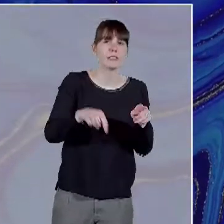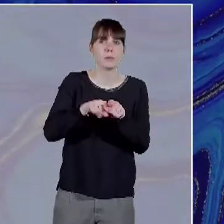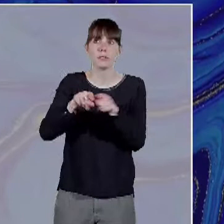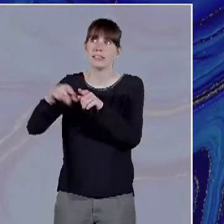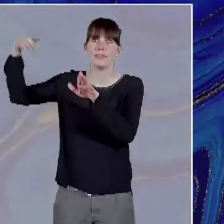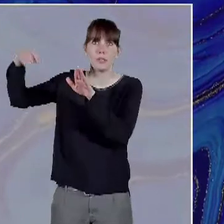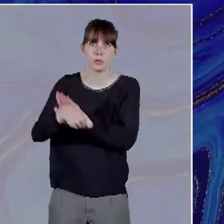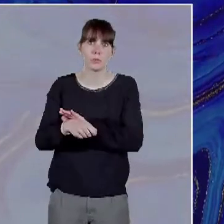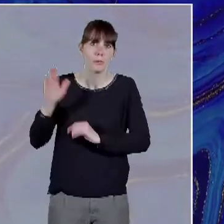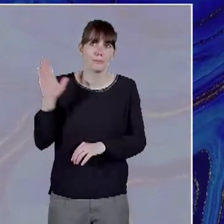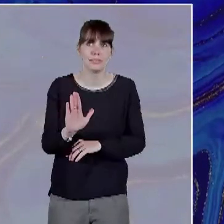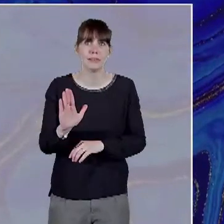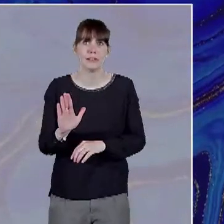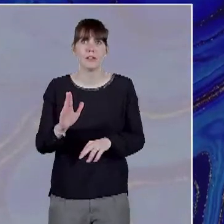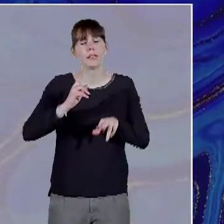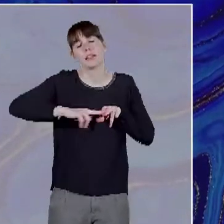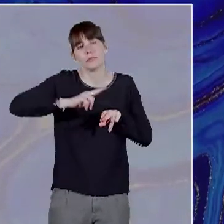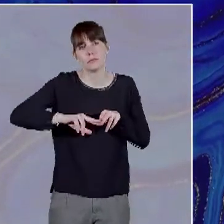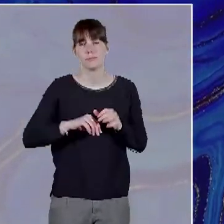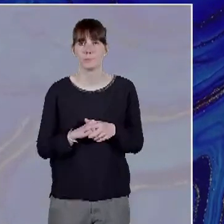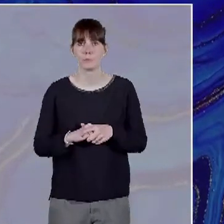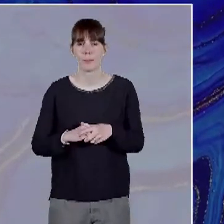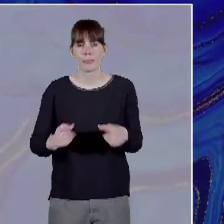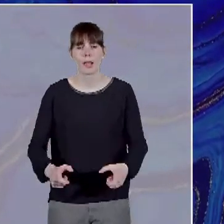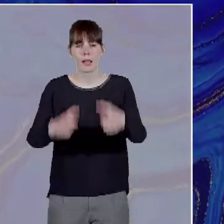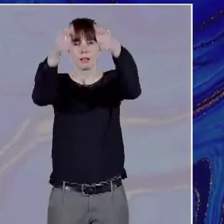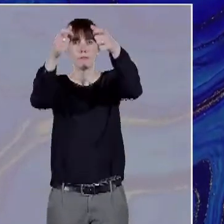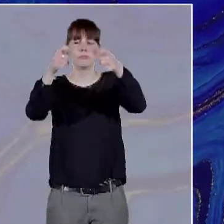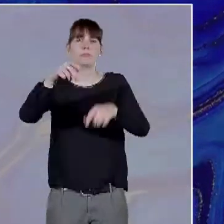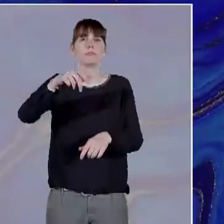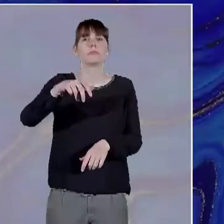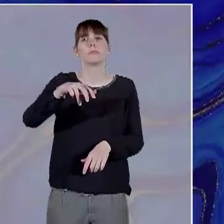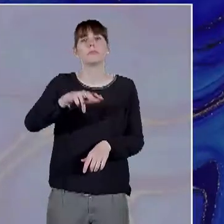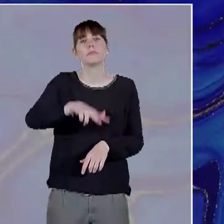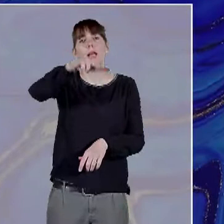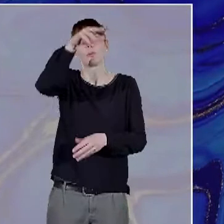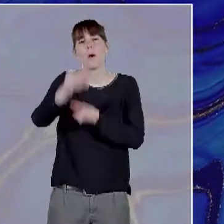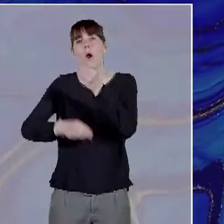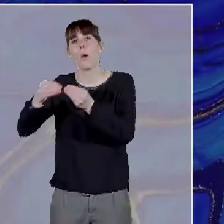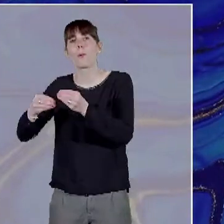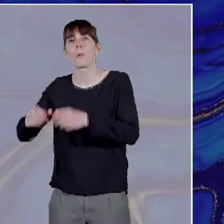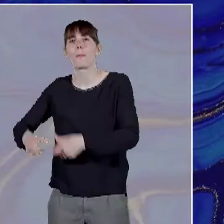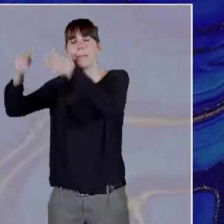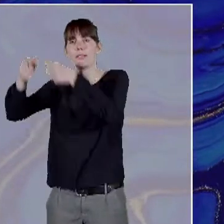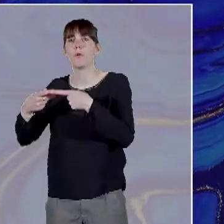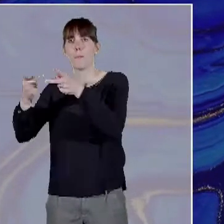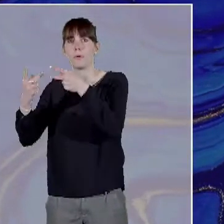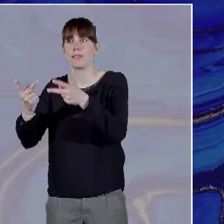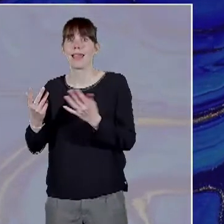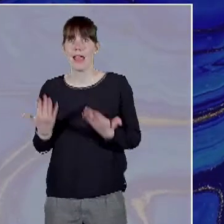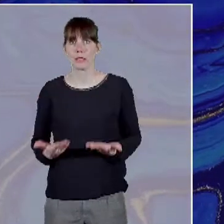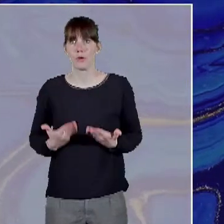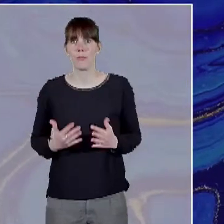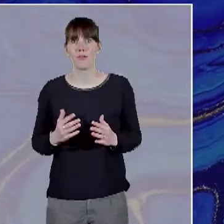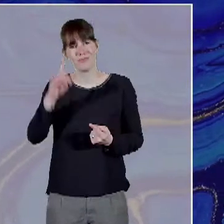l'investissement. Et je pense que pour la rénovation des bâtiments, logements comme bâtiments publics, le vrai sujet, il est fiscal. Pour l'instant, on n'a pas de fiscalité dédiée,